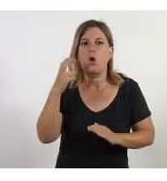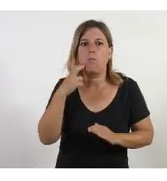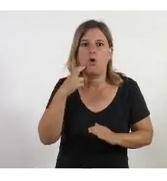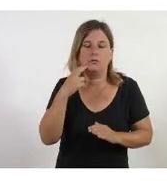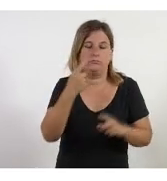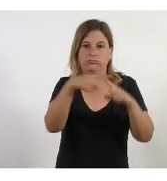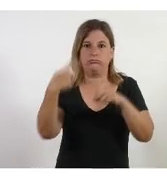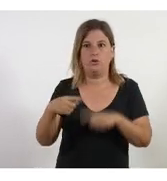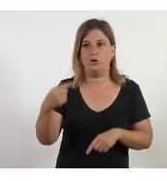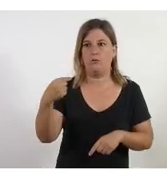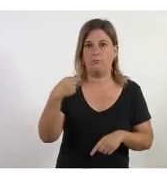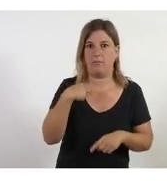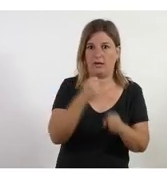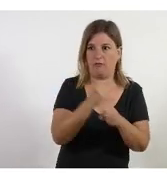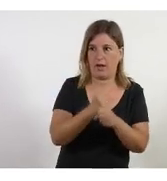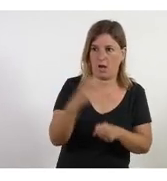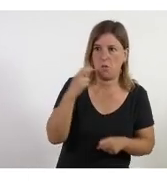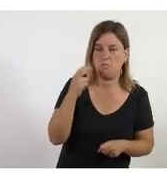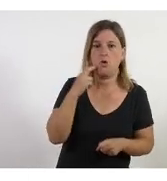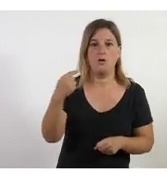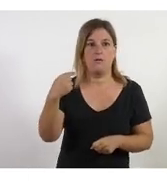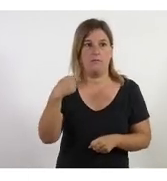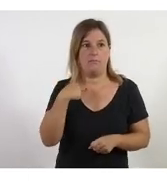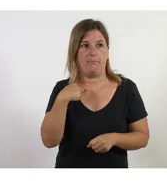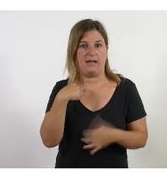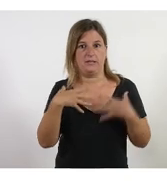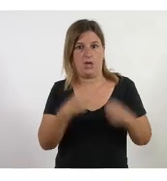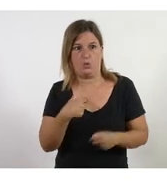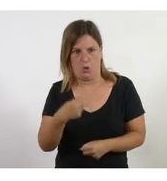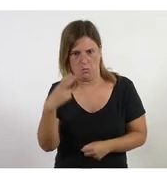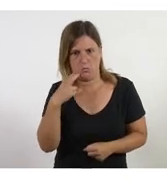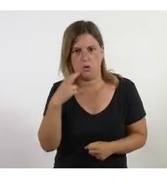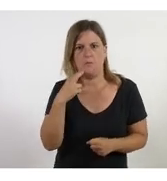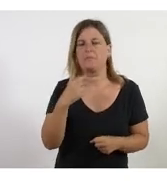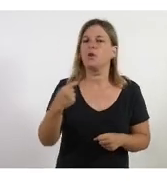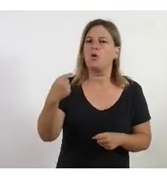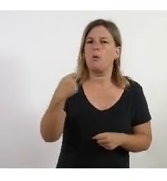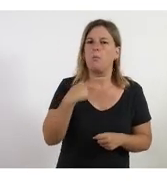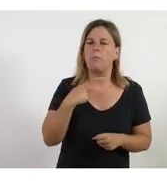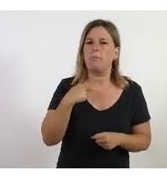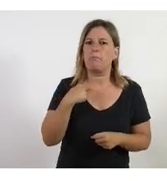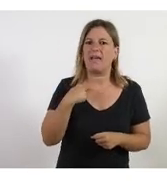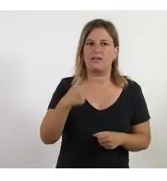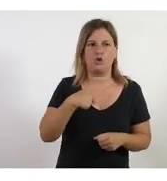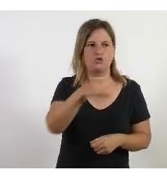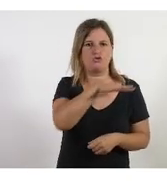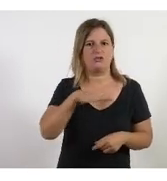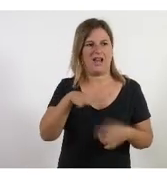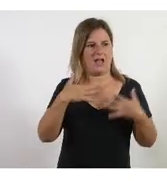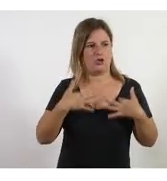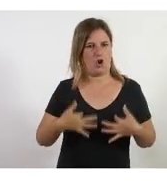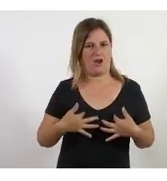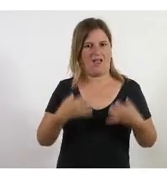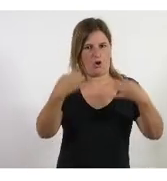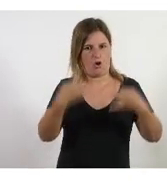perdre la feina, por a perdre la salut, por a perdre la nostra zona de confort,